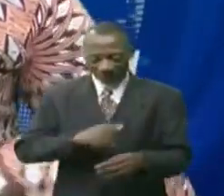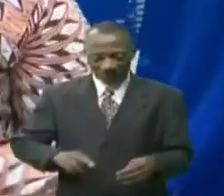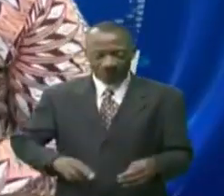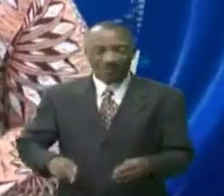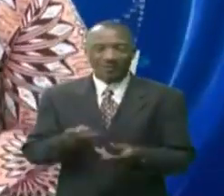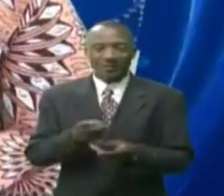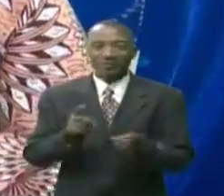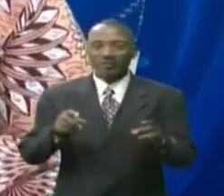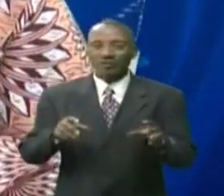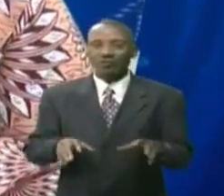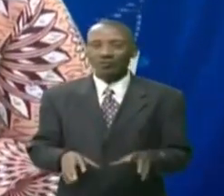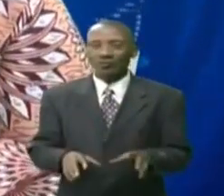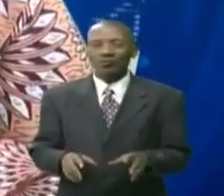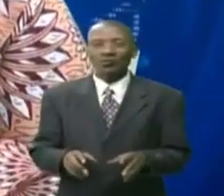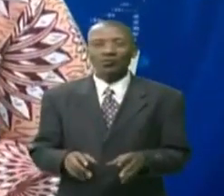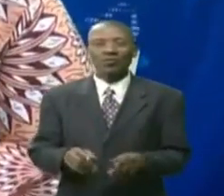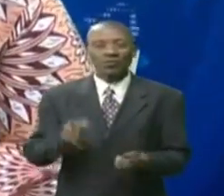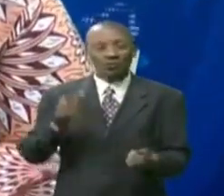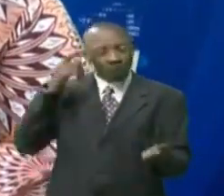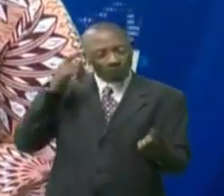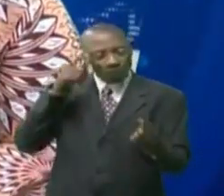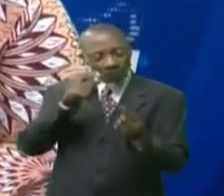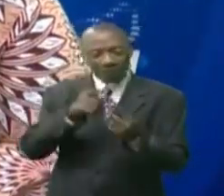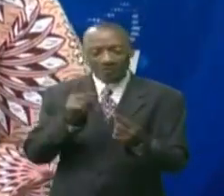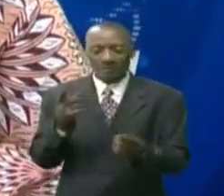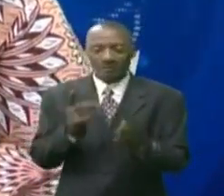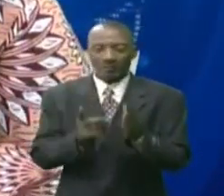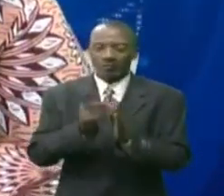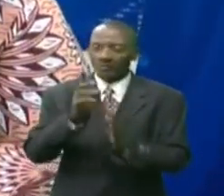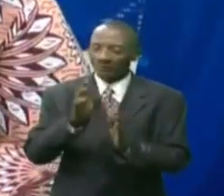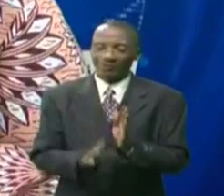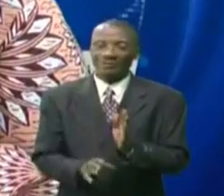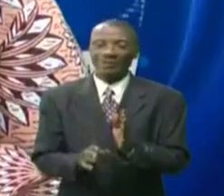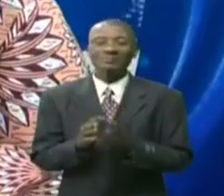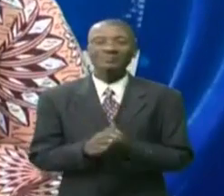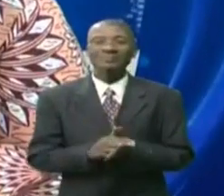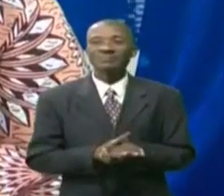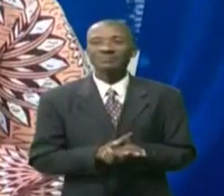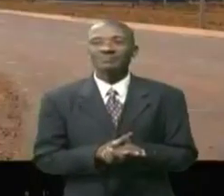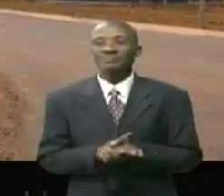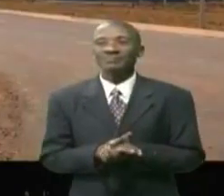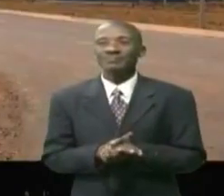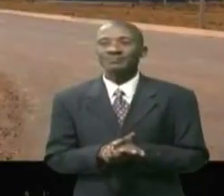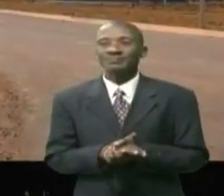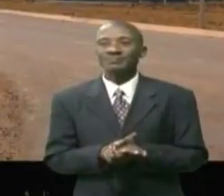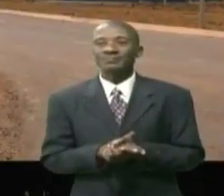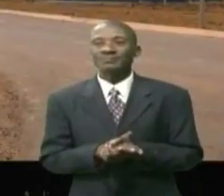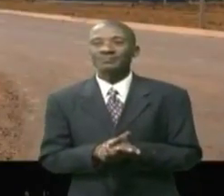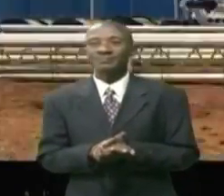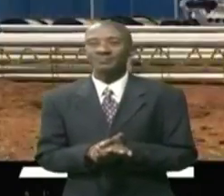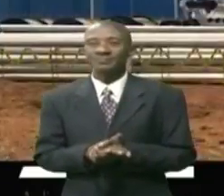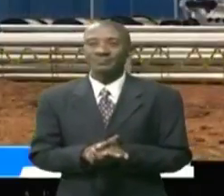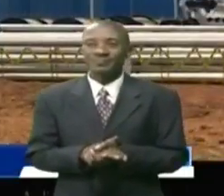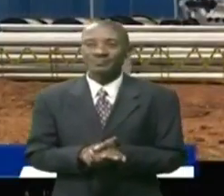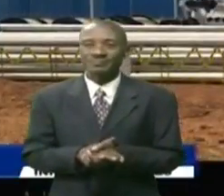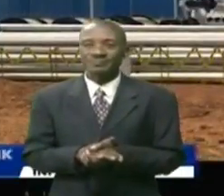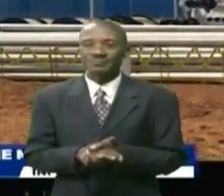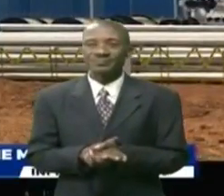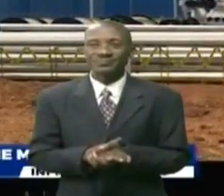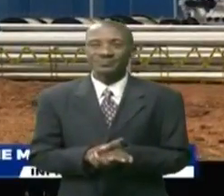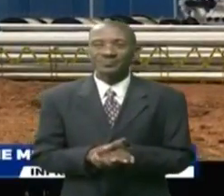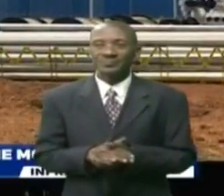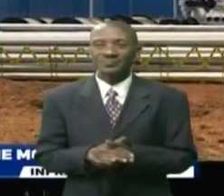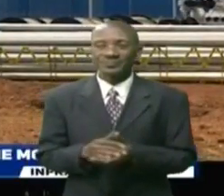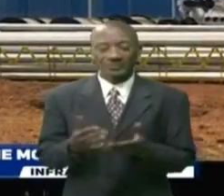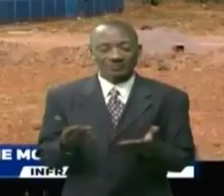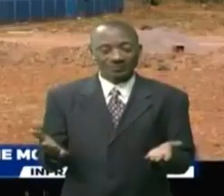Magalano, Gédéon Mutombo nous ouvre les portes de ces bâtiments. Regardez. Des hangars et bâtiments administratifs